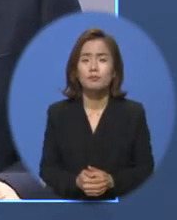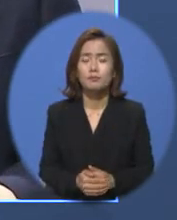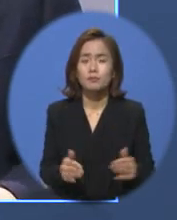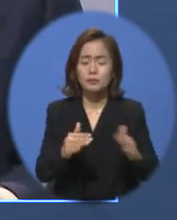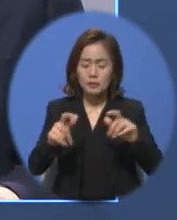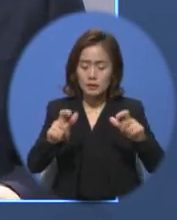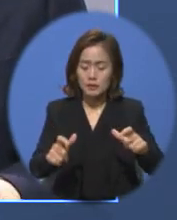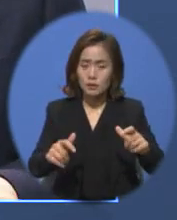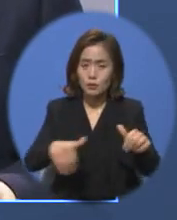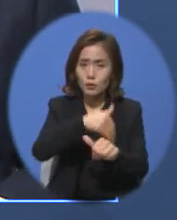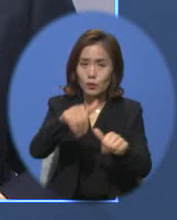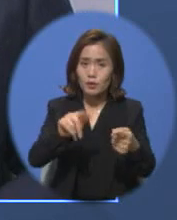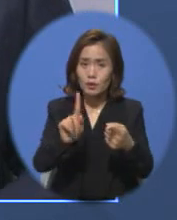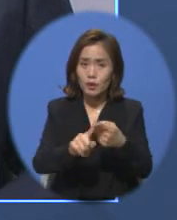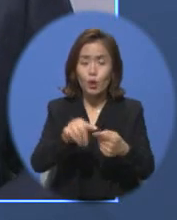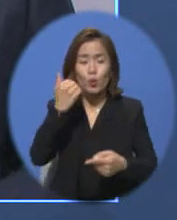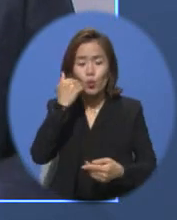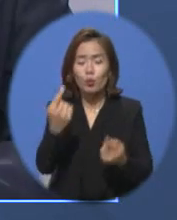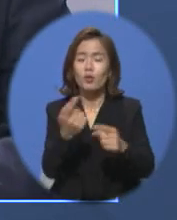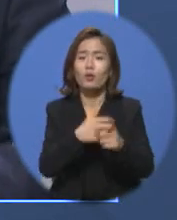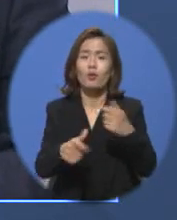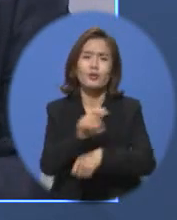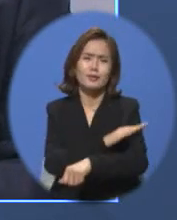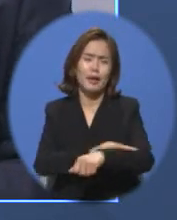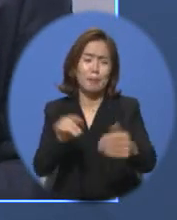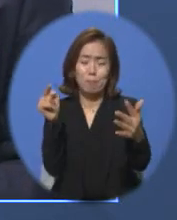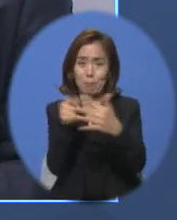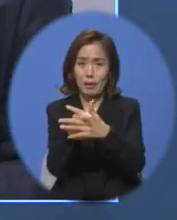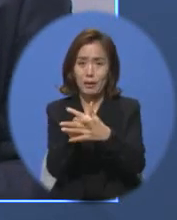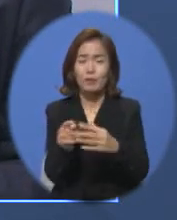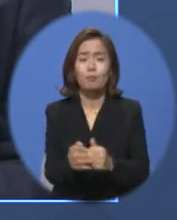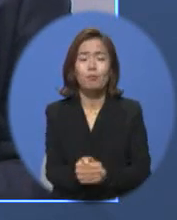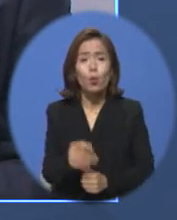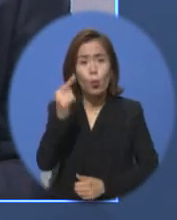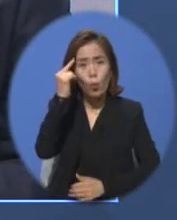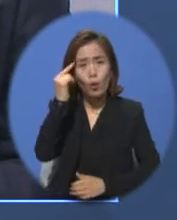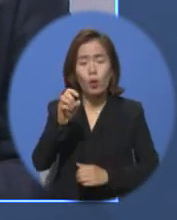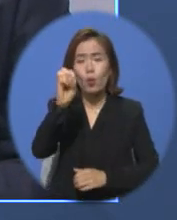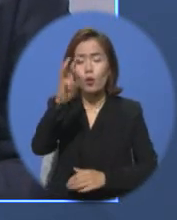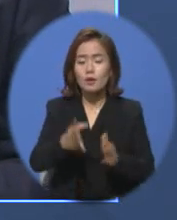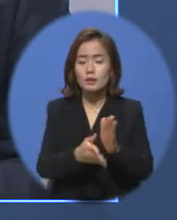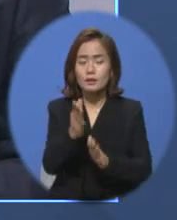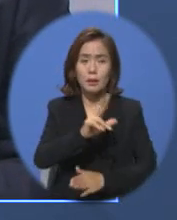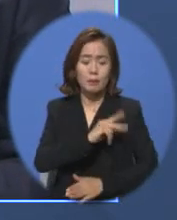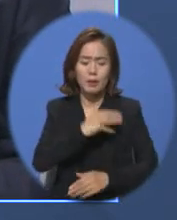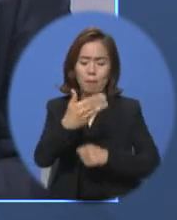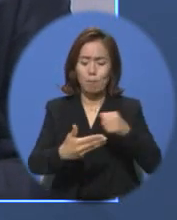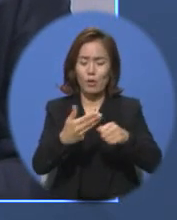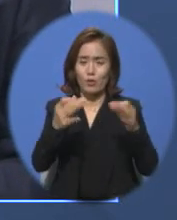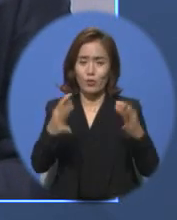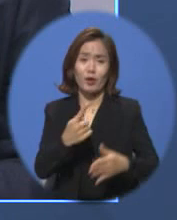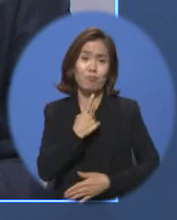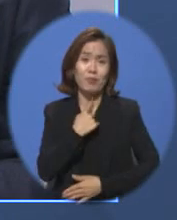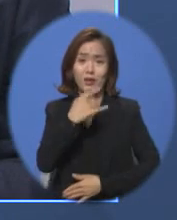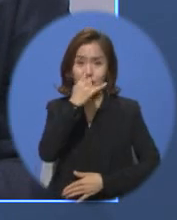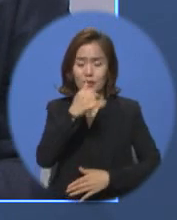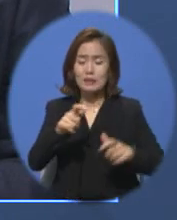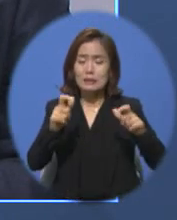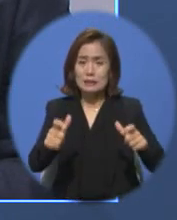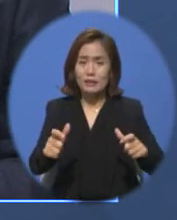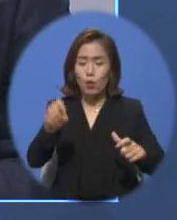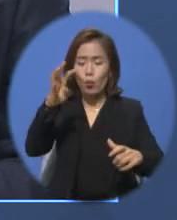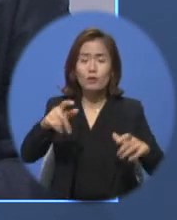는그지역 상황을누구보다잘알고있다고생각합니다. 제가광주시 의원으로8년간재임했기때문입니다